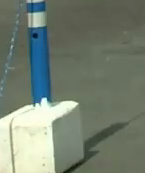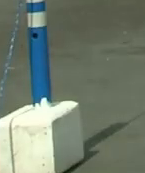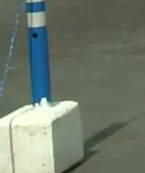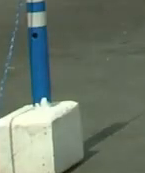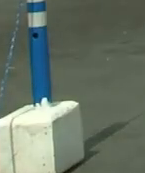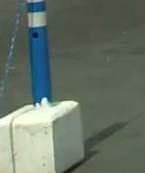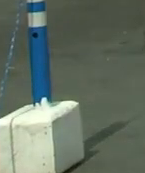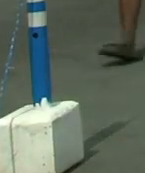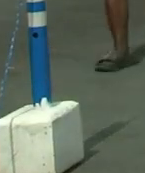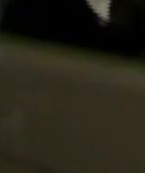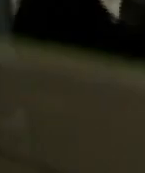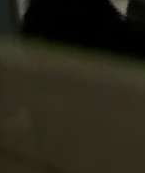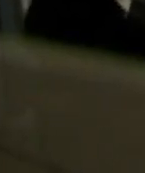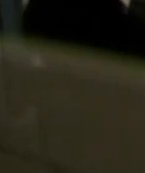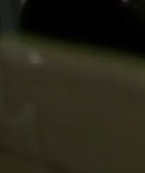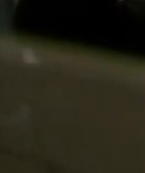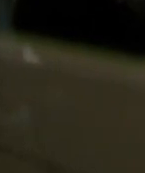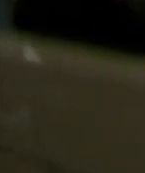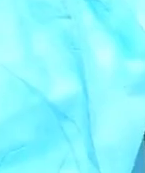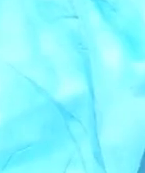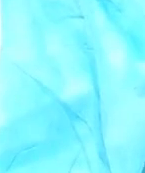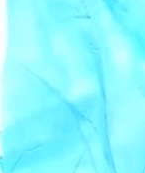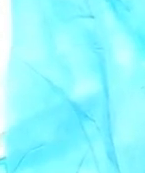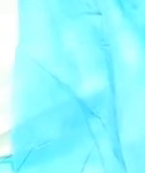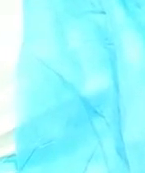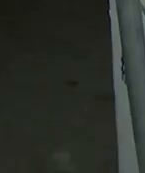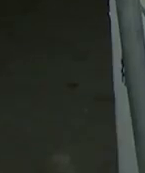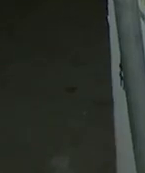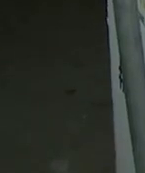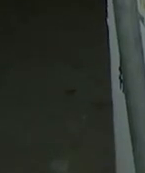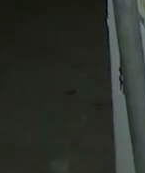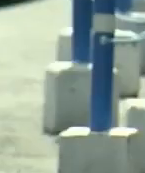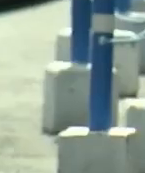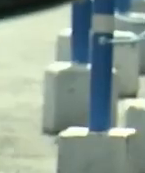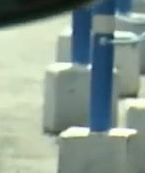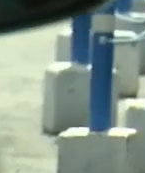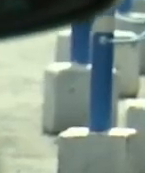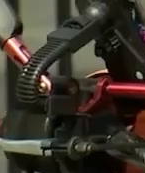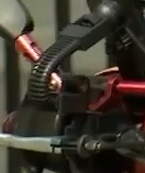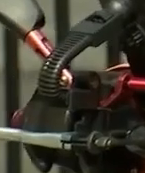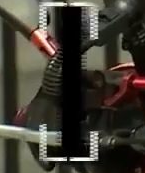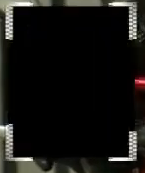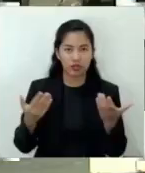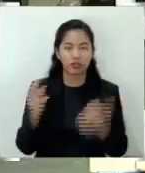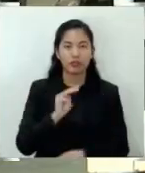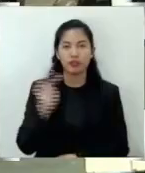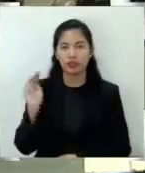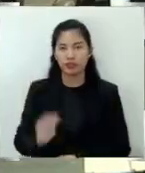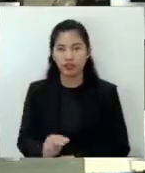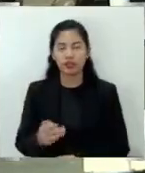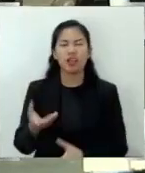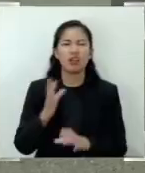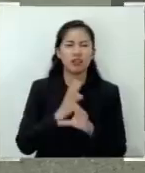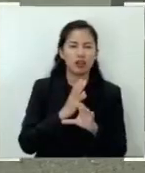Mahabang pila ang sumalubong sa mga magpapatest sa free drive-thru facility sa Quirino Grandstand sa Maynila. Mapakotse, motorsiklo at